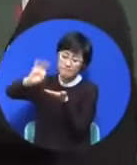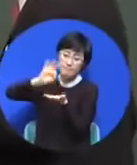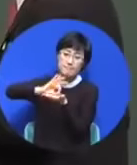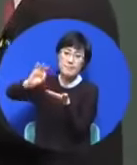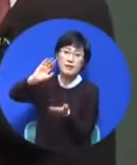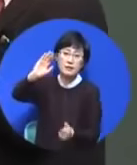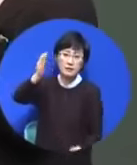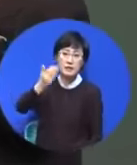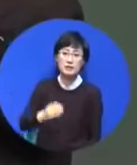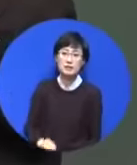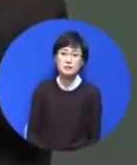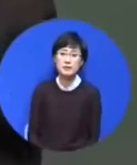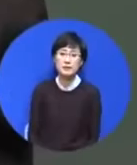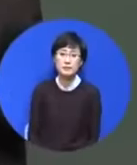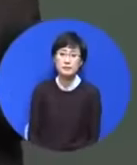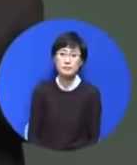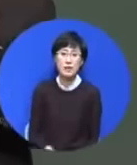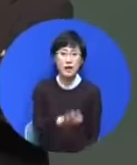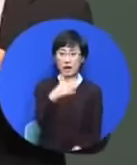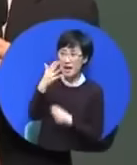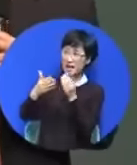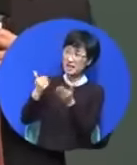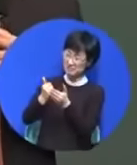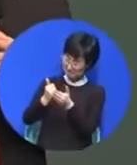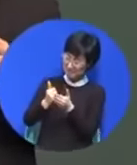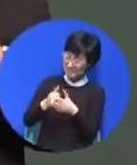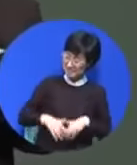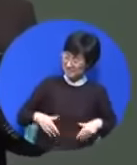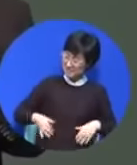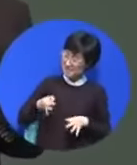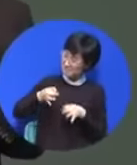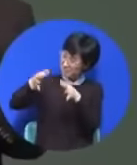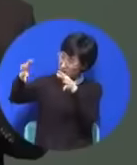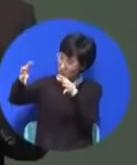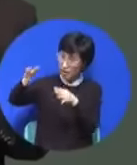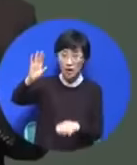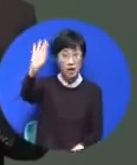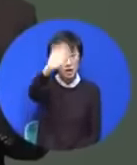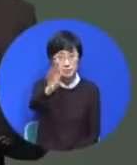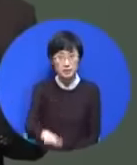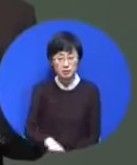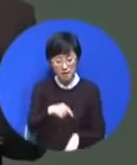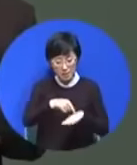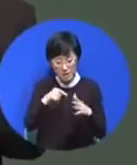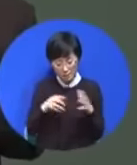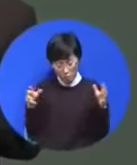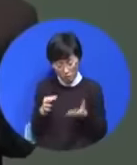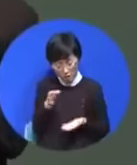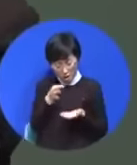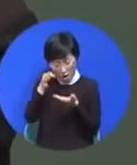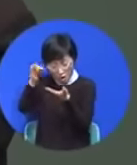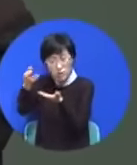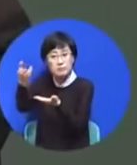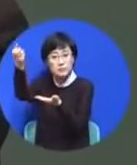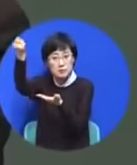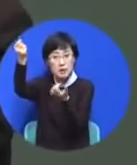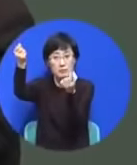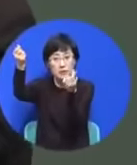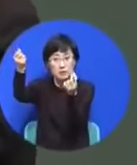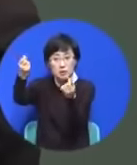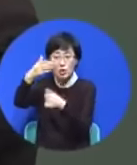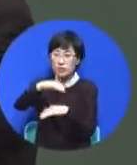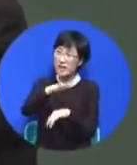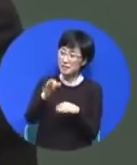하신다 하나님은 기부금을 받지 않습니다 헌금을 받으 우리는 하나님을 돕는게